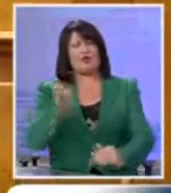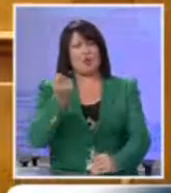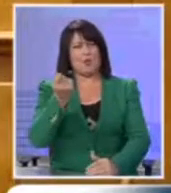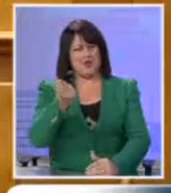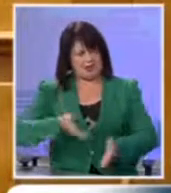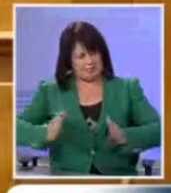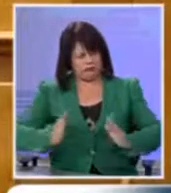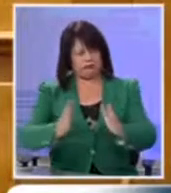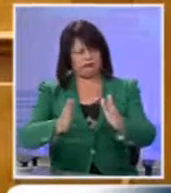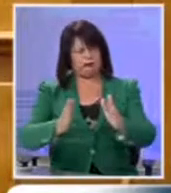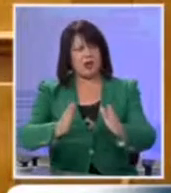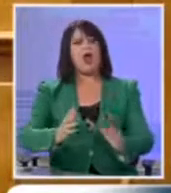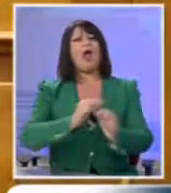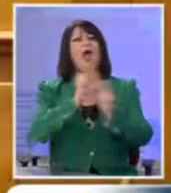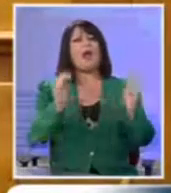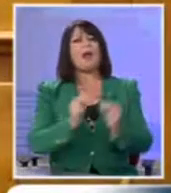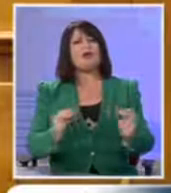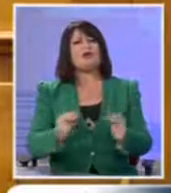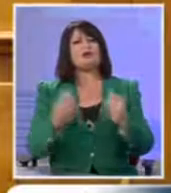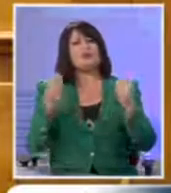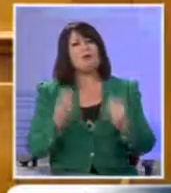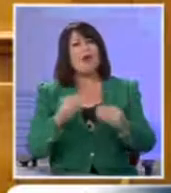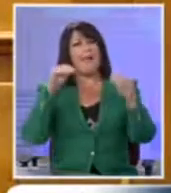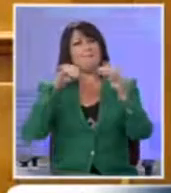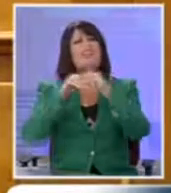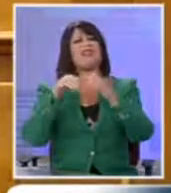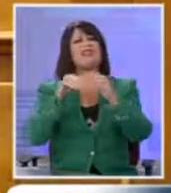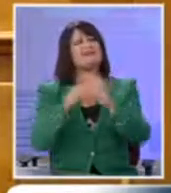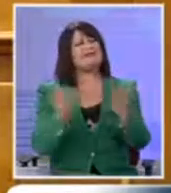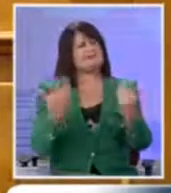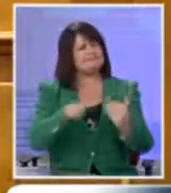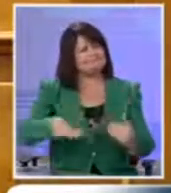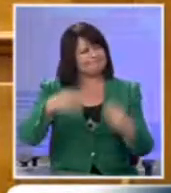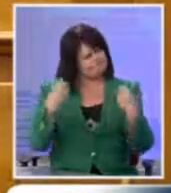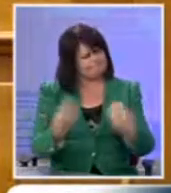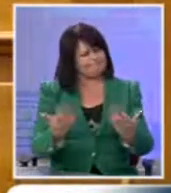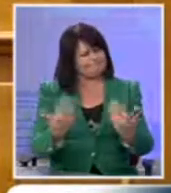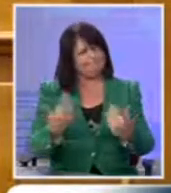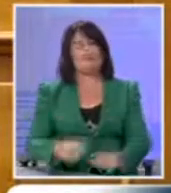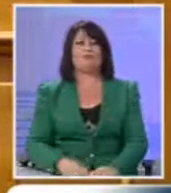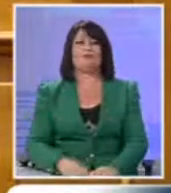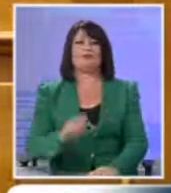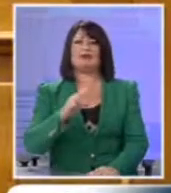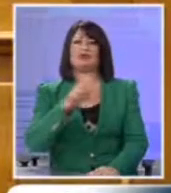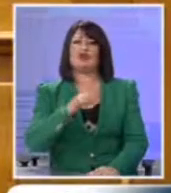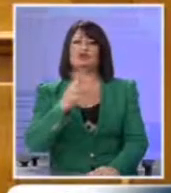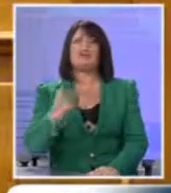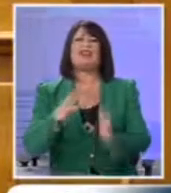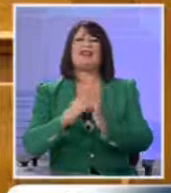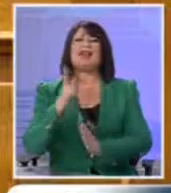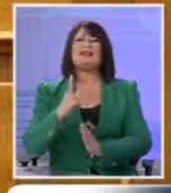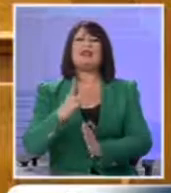θα πυροδοτήσει τη δημιουργία ευνοϊκού επενδυτικού περιβάλλοντος. Δεν είναι οι φόροι το 23, το 13 ή